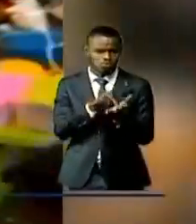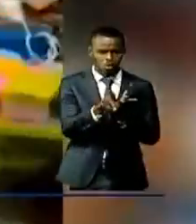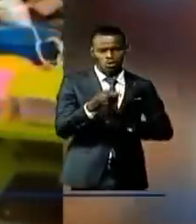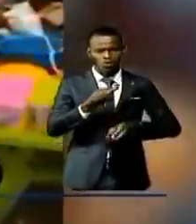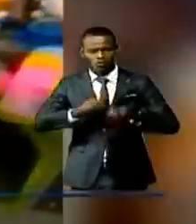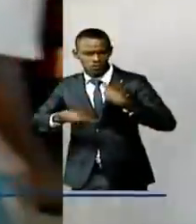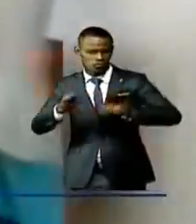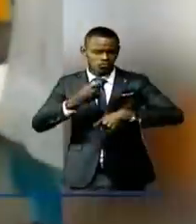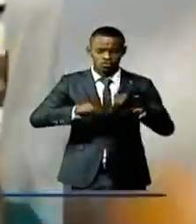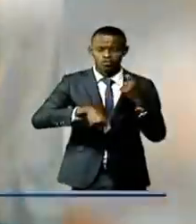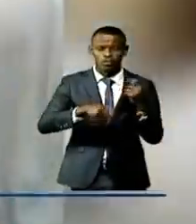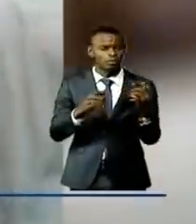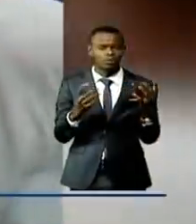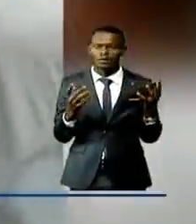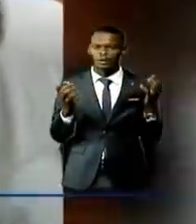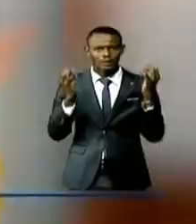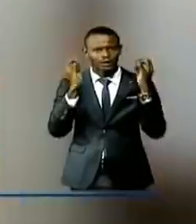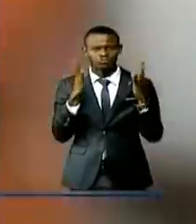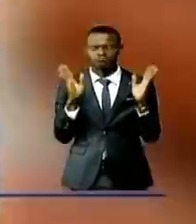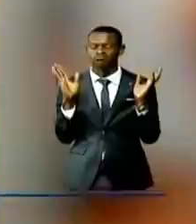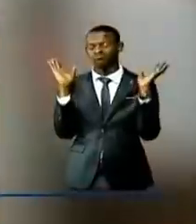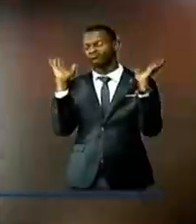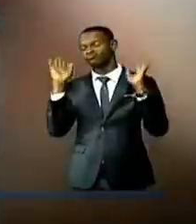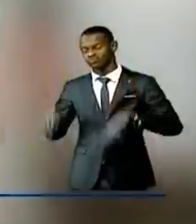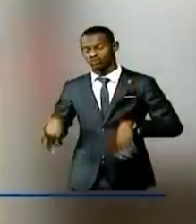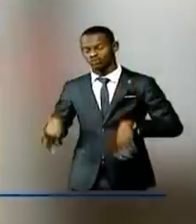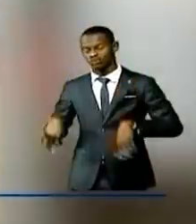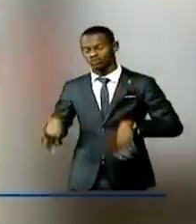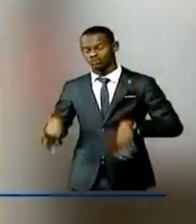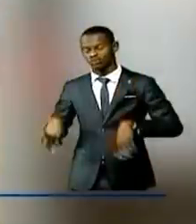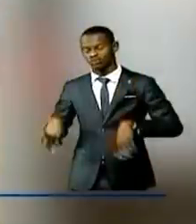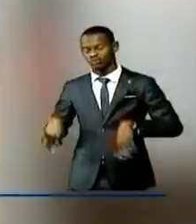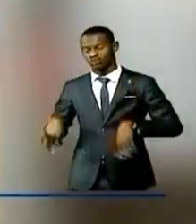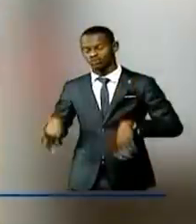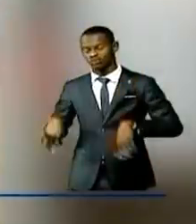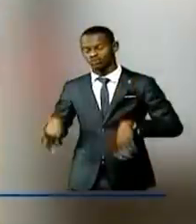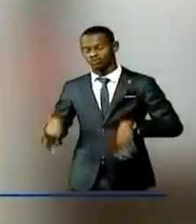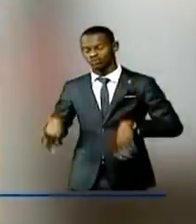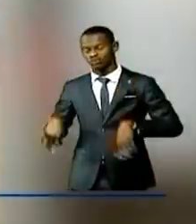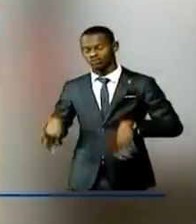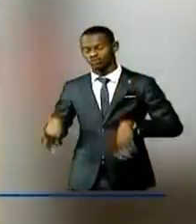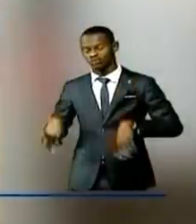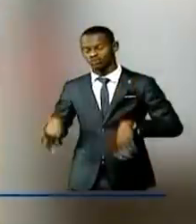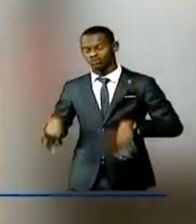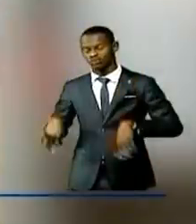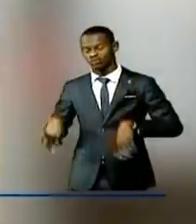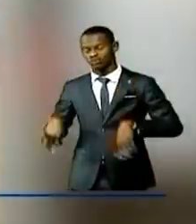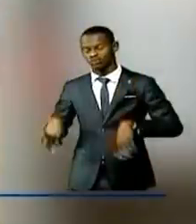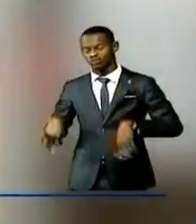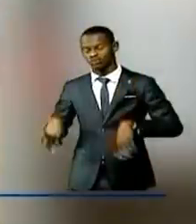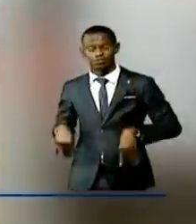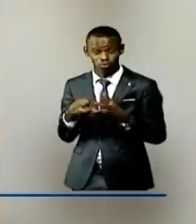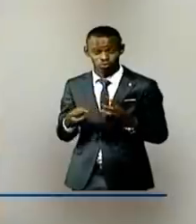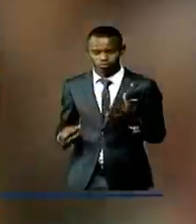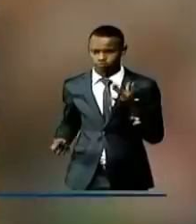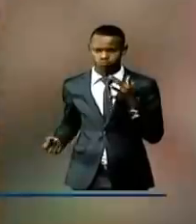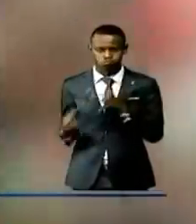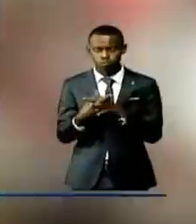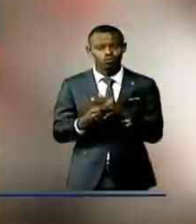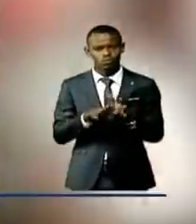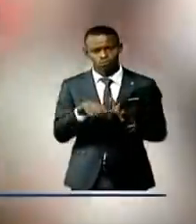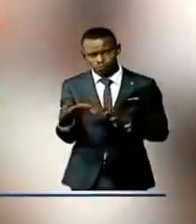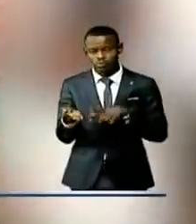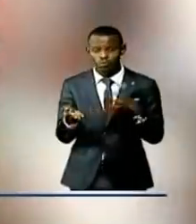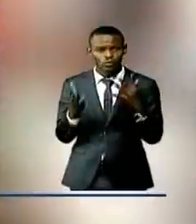à quel moment ces équipements de la SNEL, très surchargés, peuvent devenir incontrôlables, sinon une véritable